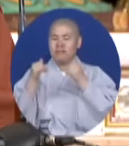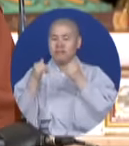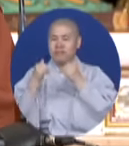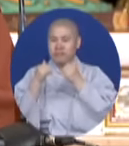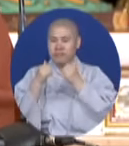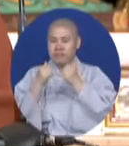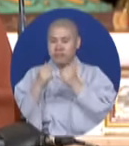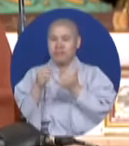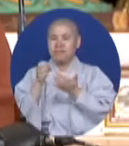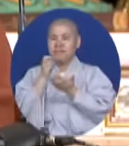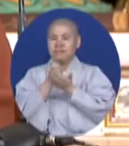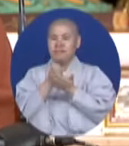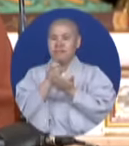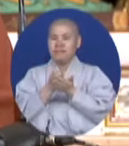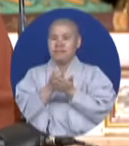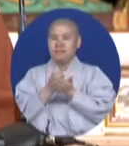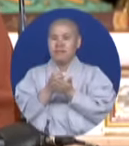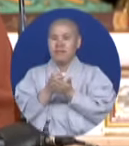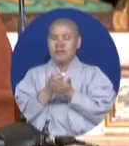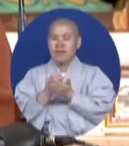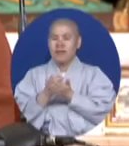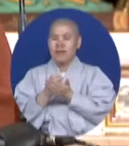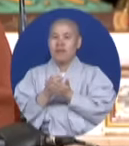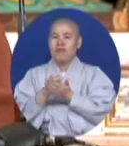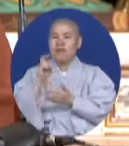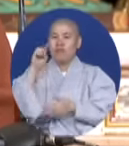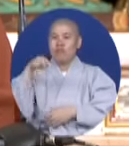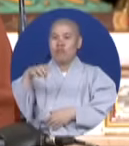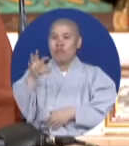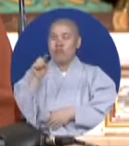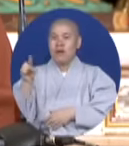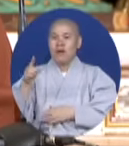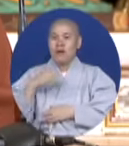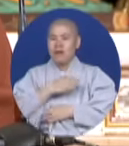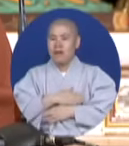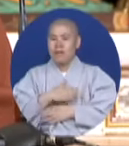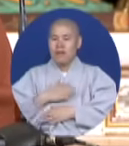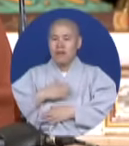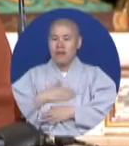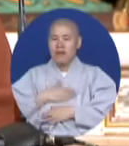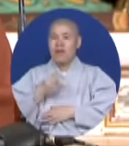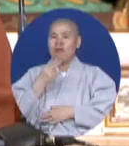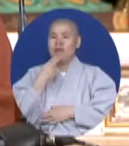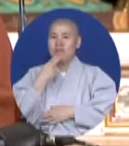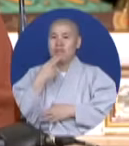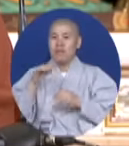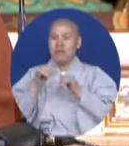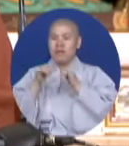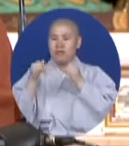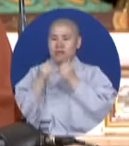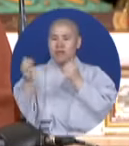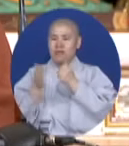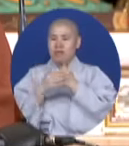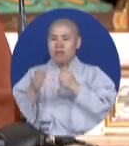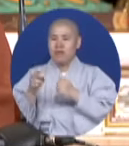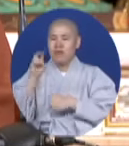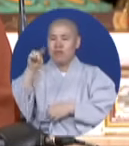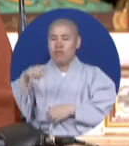인연법은 무화법입니다. 인연이기 때문에 무화예요.